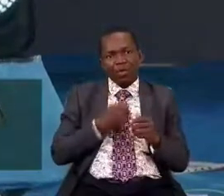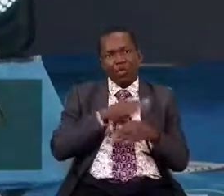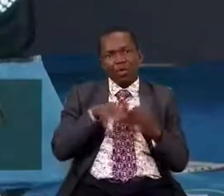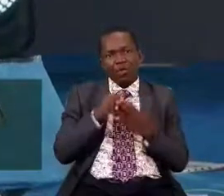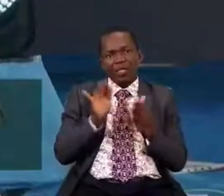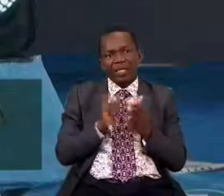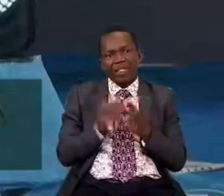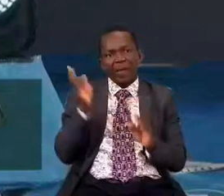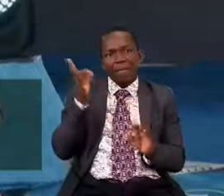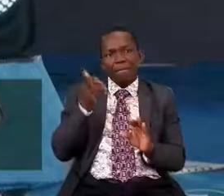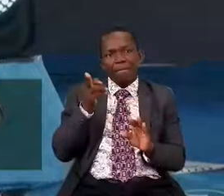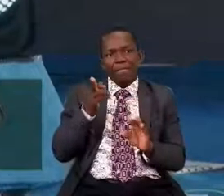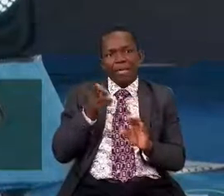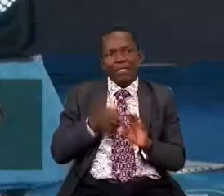appelés